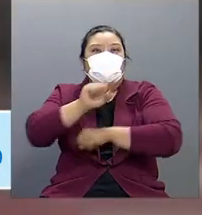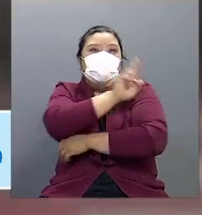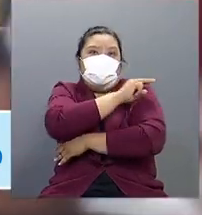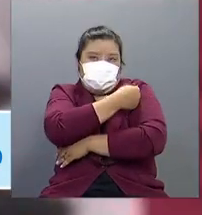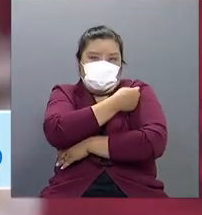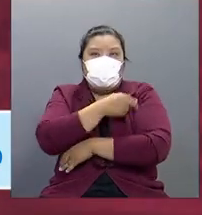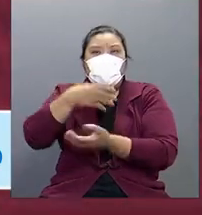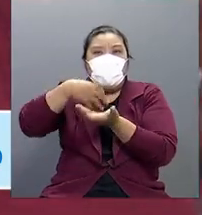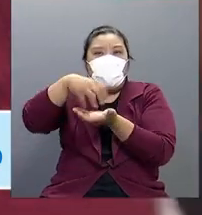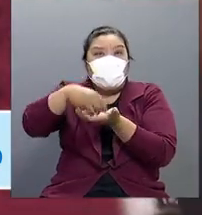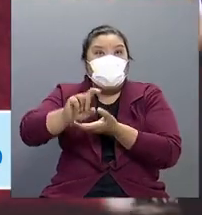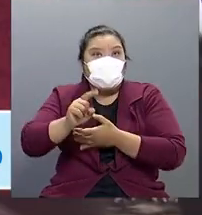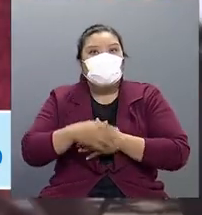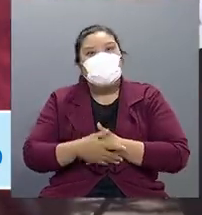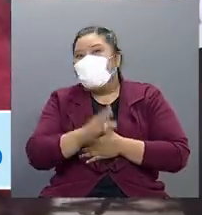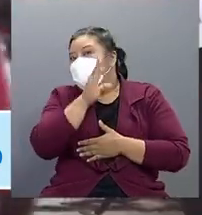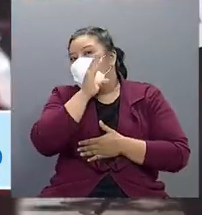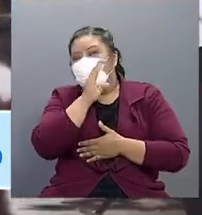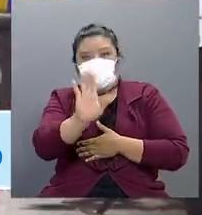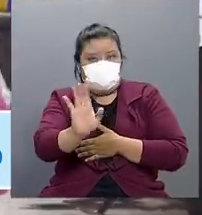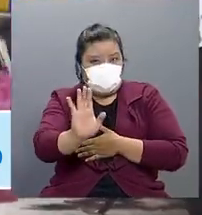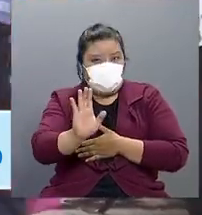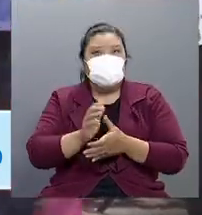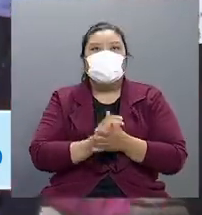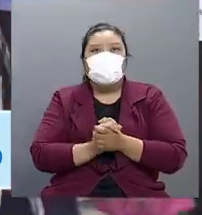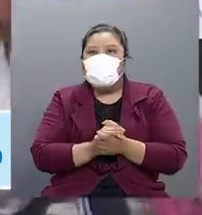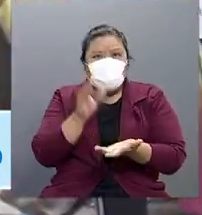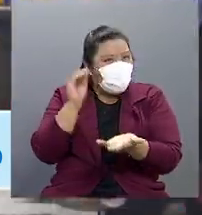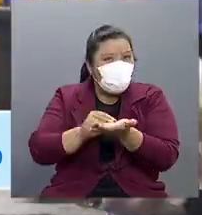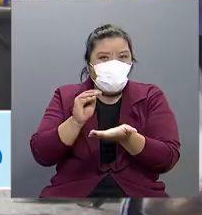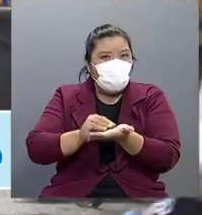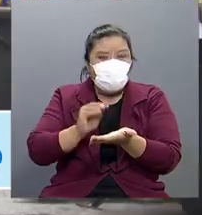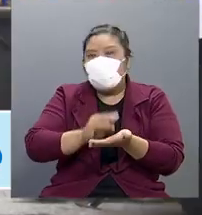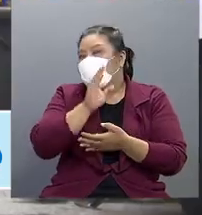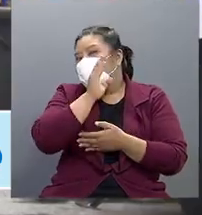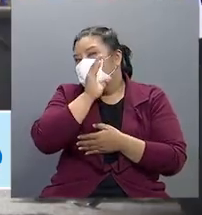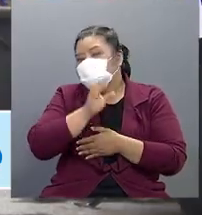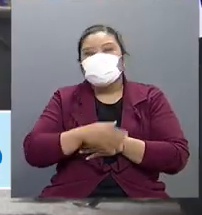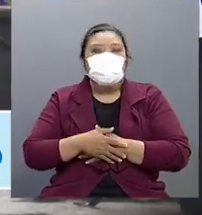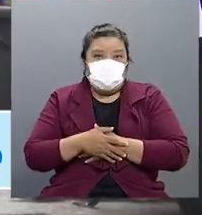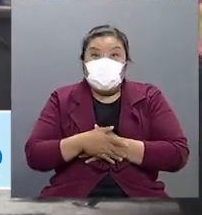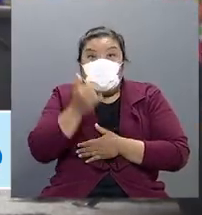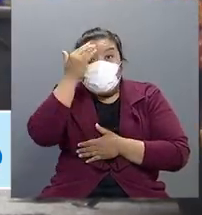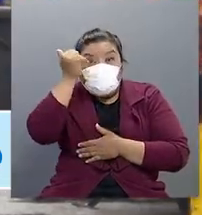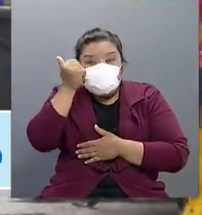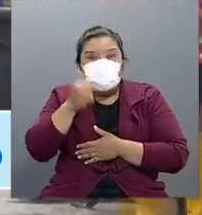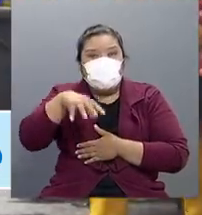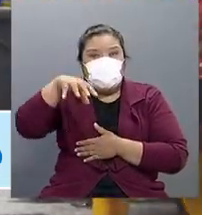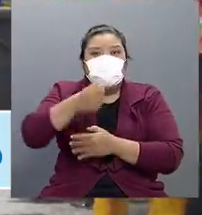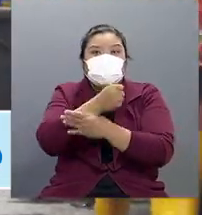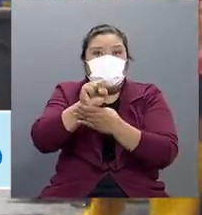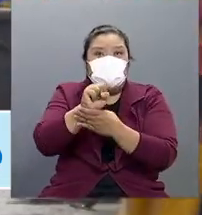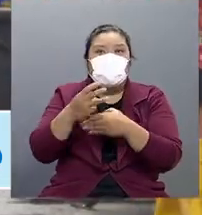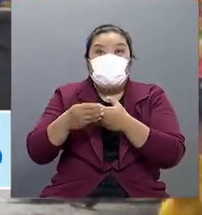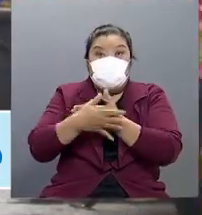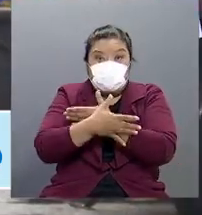ประเด็นดังกล่าวนั้นไม่เป็นความจริงค่ะ เรื่องนี้มั่วนะครับไม่เป็นความจริงแต่อย่างใดนะครับทางสถาบันมะเร็งแห่งชาติกรมการแพทย์กระทรวงสาธารณสุขชี้แ